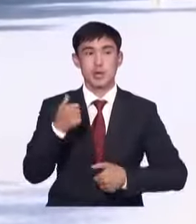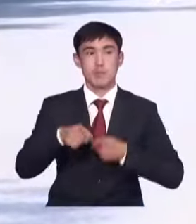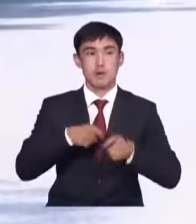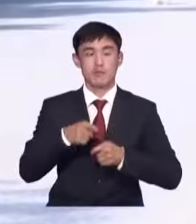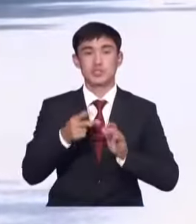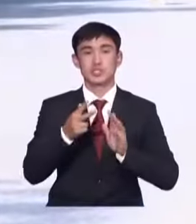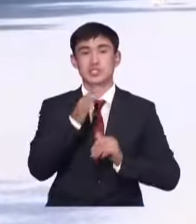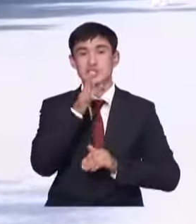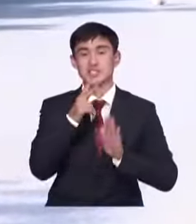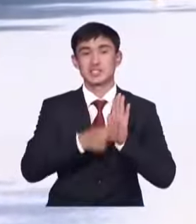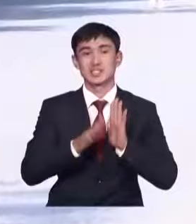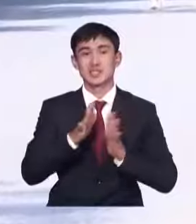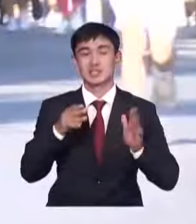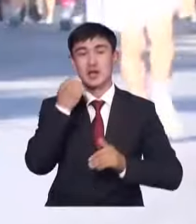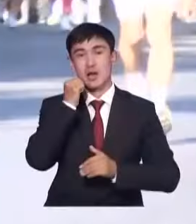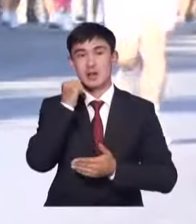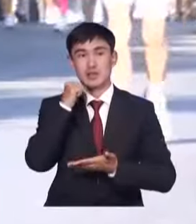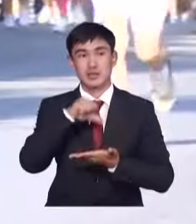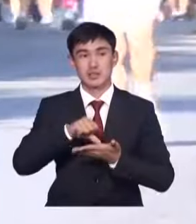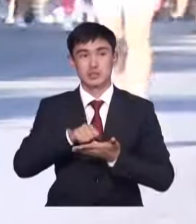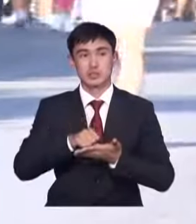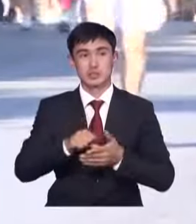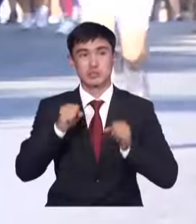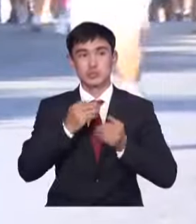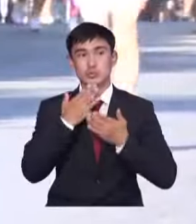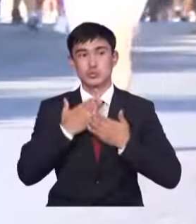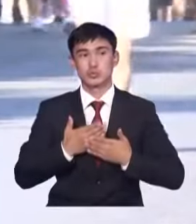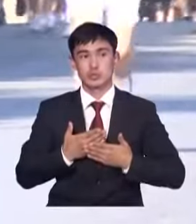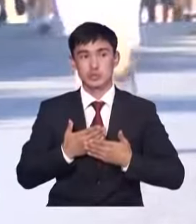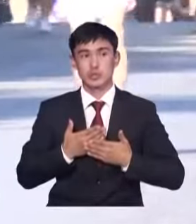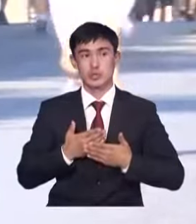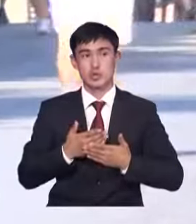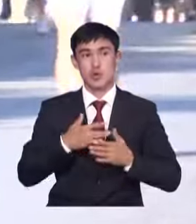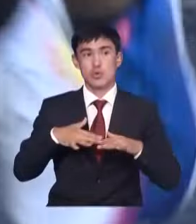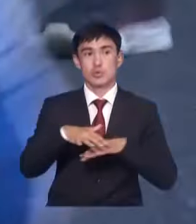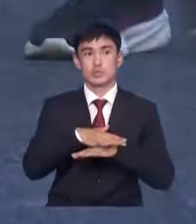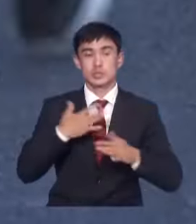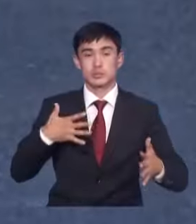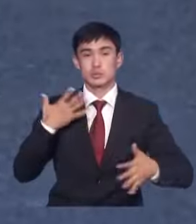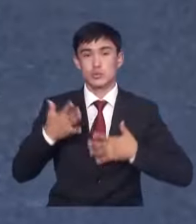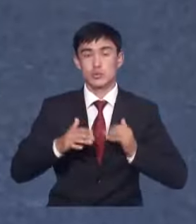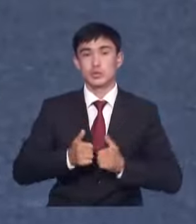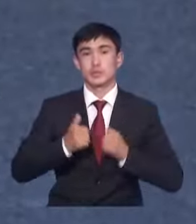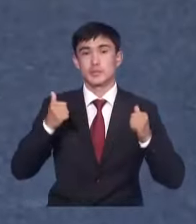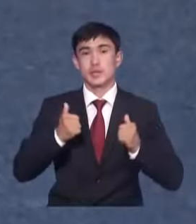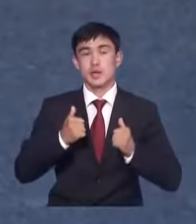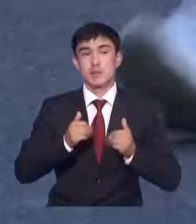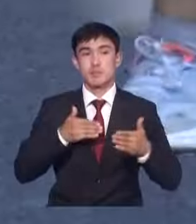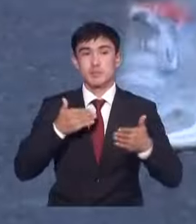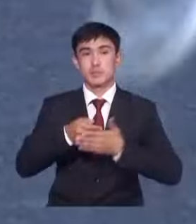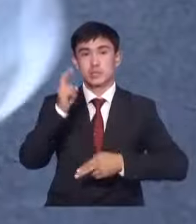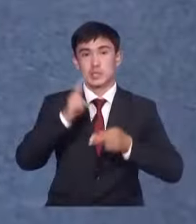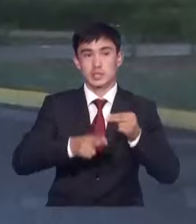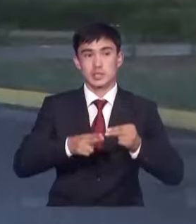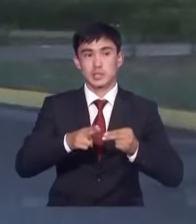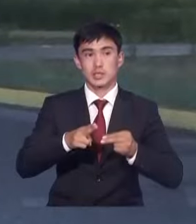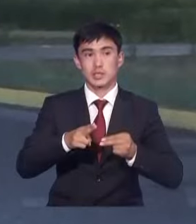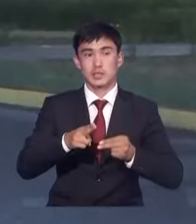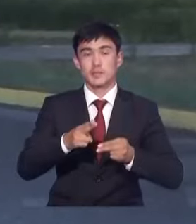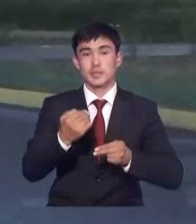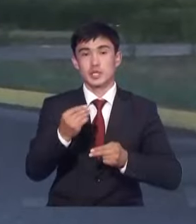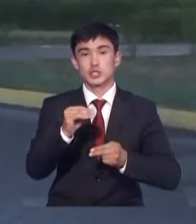80-ден асқан қария да қатысты. Ақсақалдардың спортқа деген сүйіспеншілігі көбінің шабытын оятқандай. Мәре сызығына бірінші болып жетуге аянып